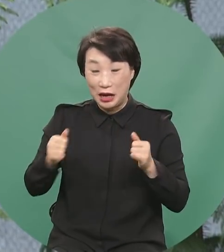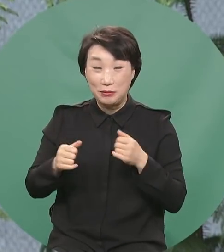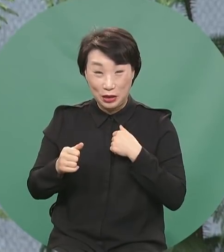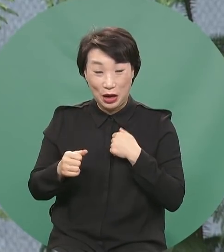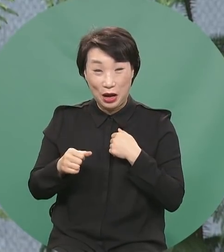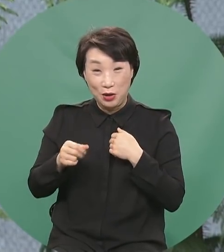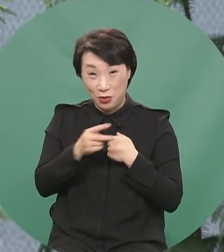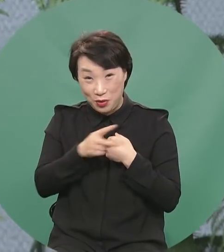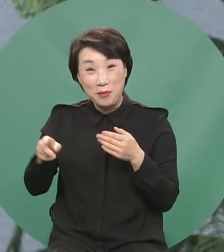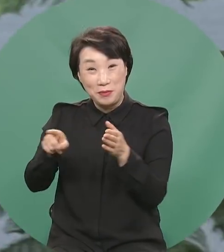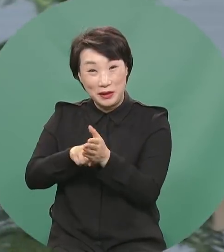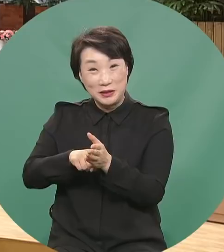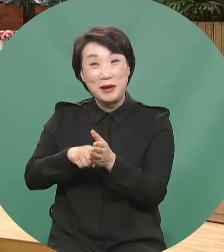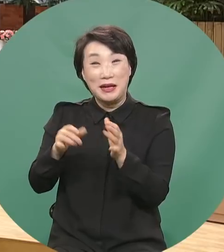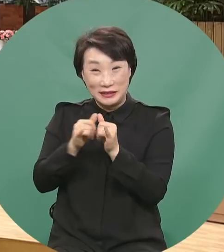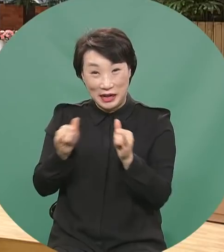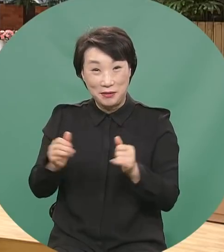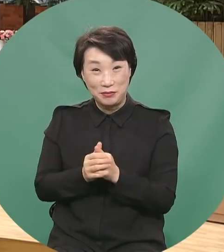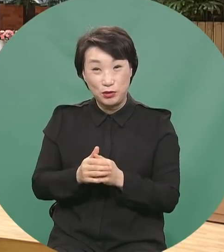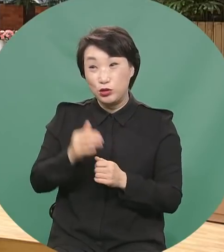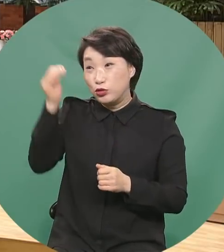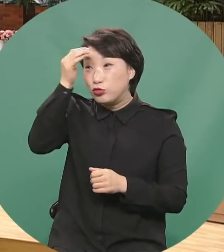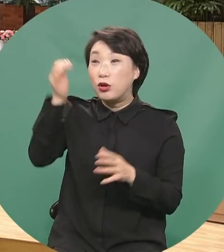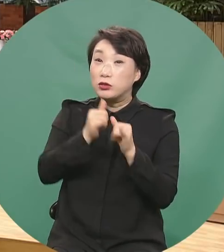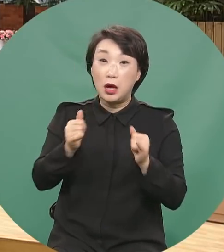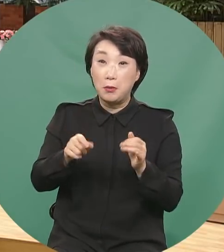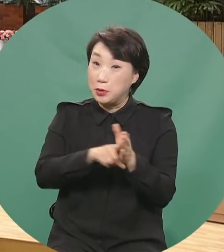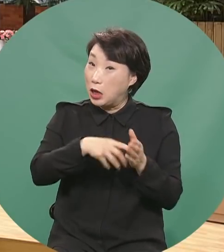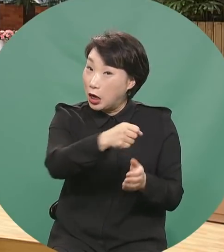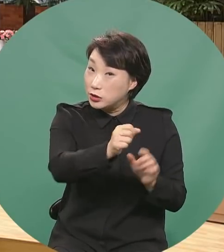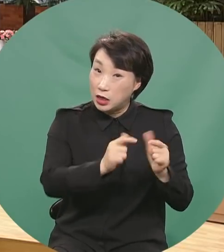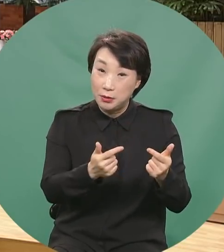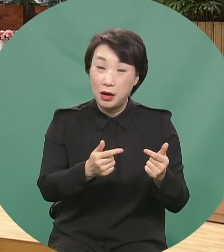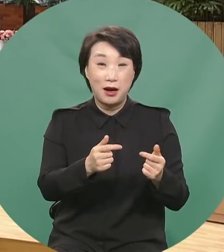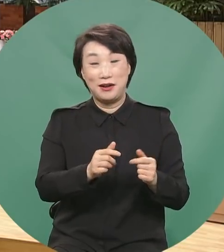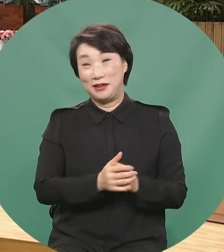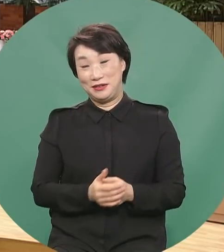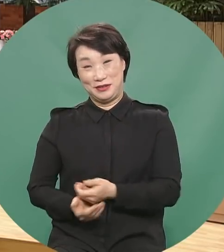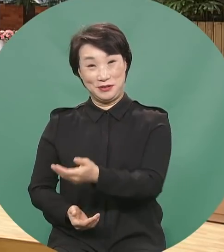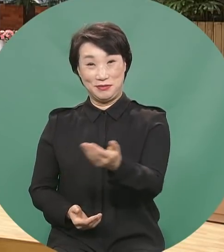있는 자입니다. 구경하는 자는 믿음 있는 자가 절대 아닙니다.